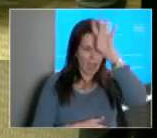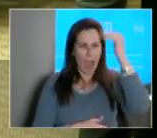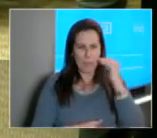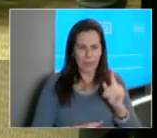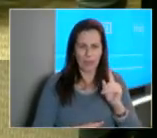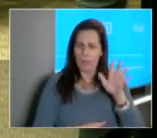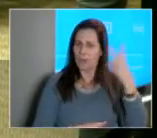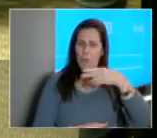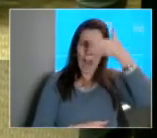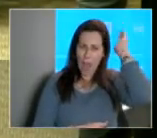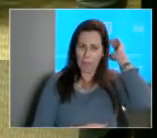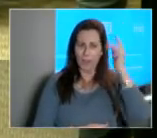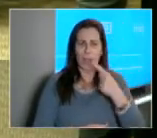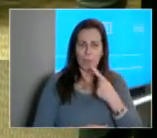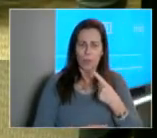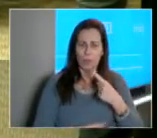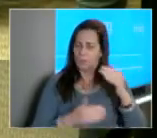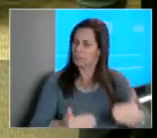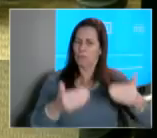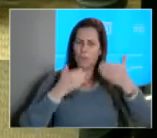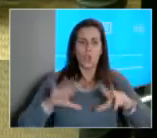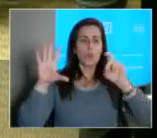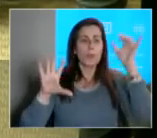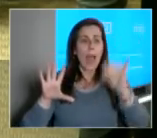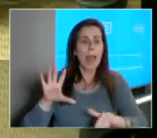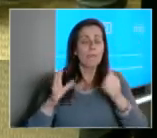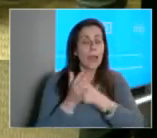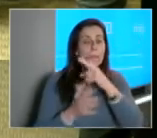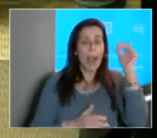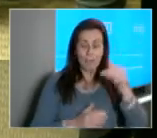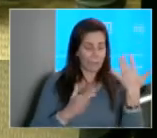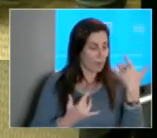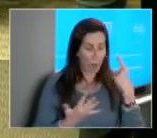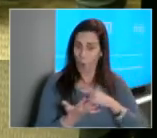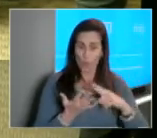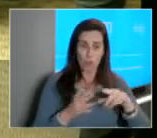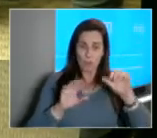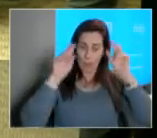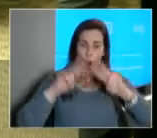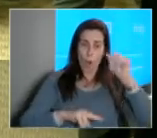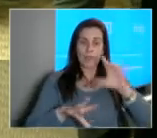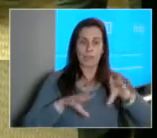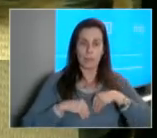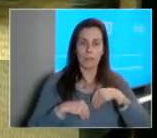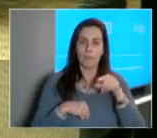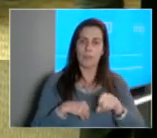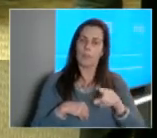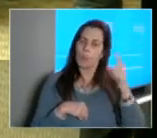וכמובן יאיר לפיד ואחרים שדיברו על עקירה של 80 אלף עד 100 אלף יהודים רק לפני כמה חודשים, וזו